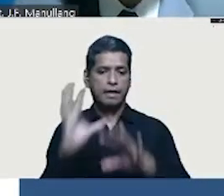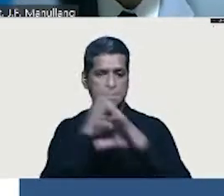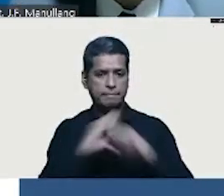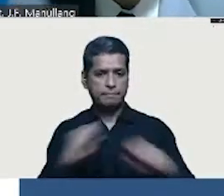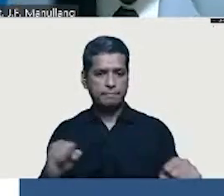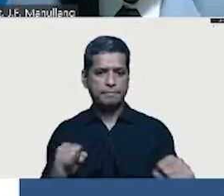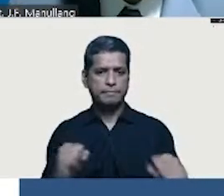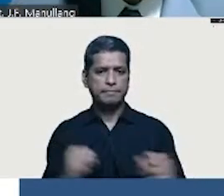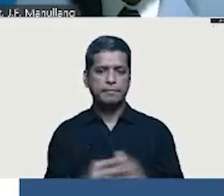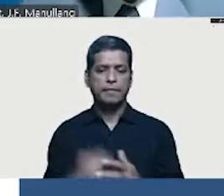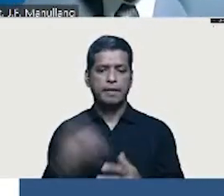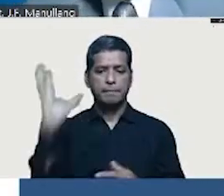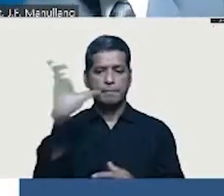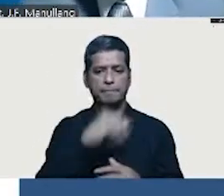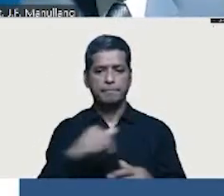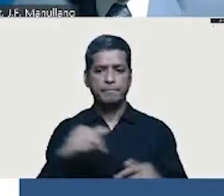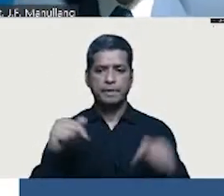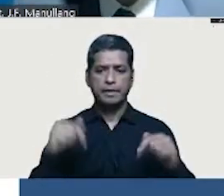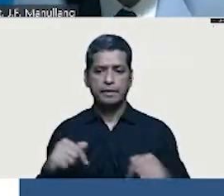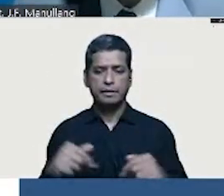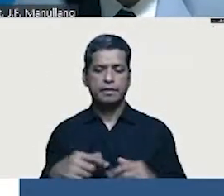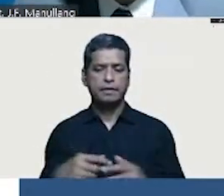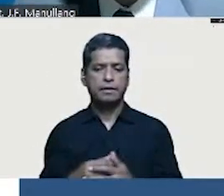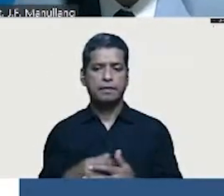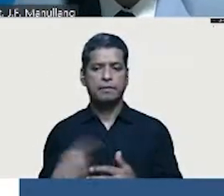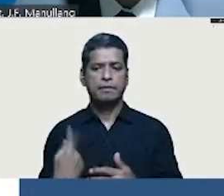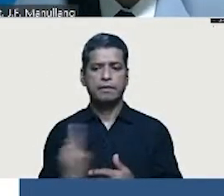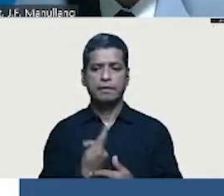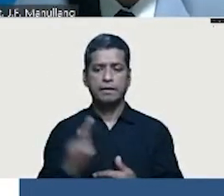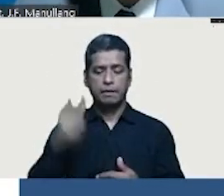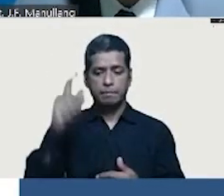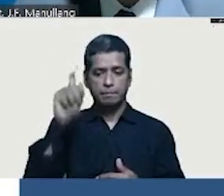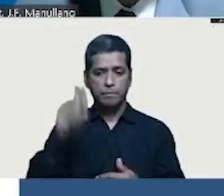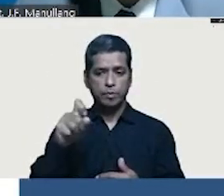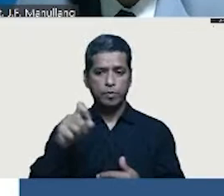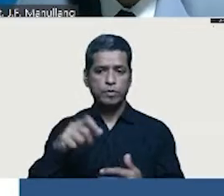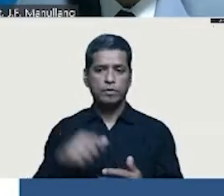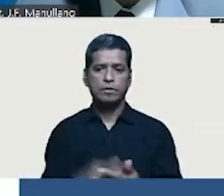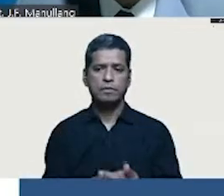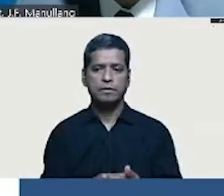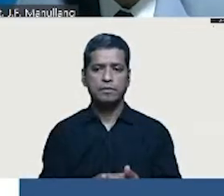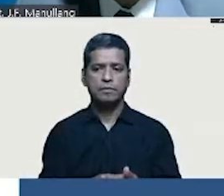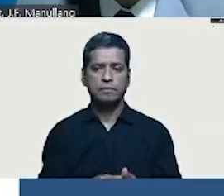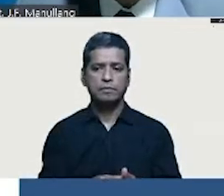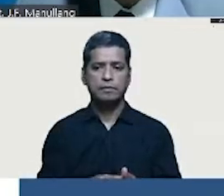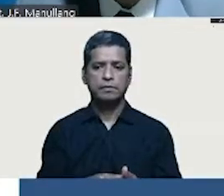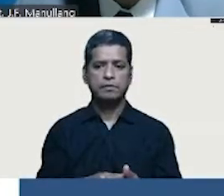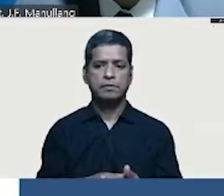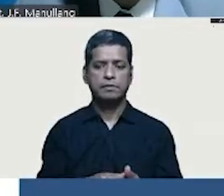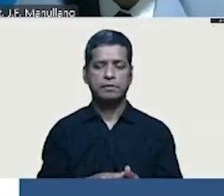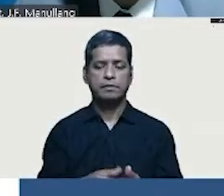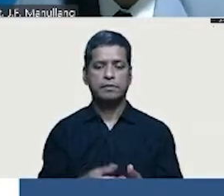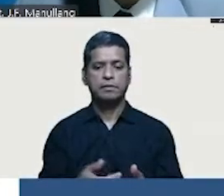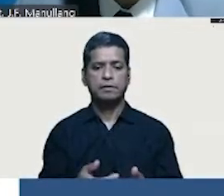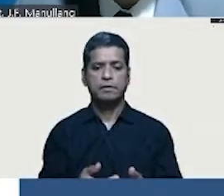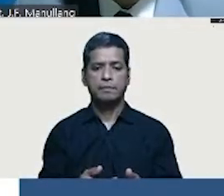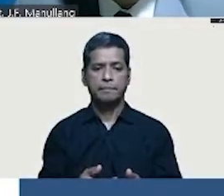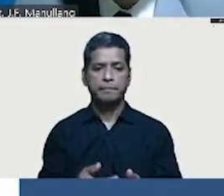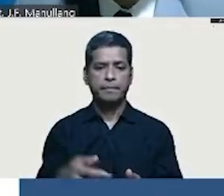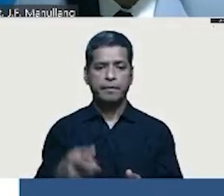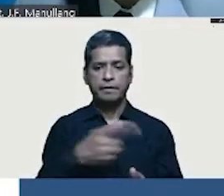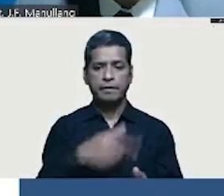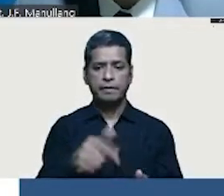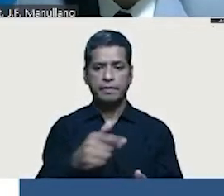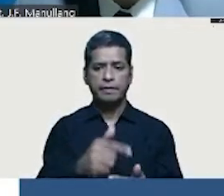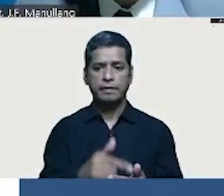tetapi malam ini mungkin yang paling perlu kita tegaskan ialah bagi mereka yang menerima tanda binatang yg